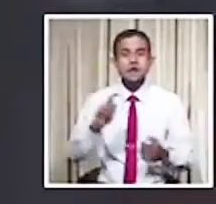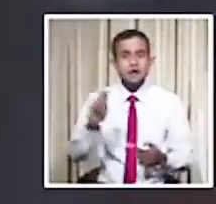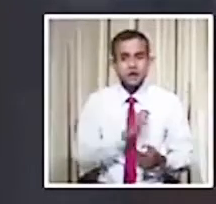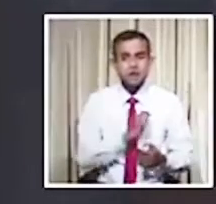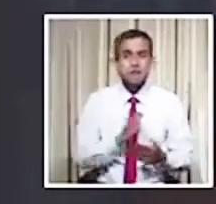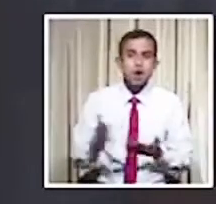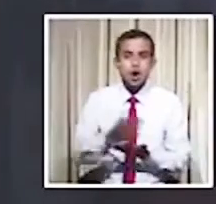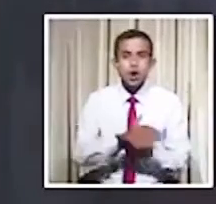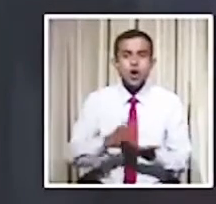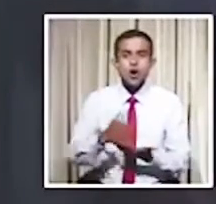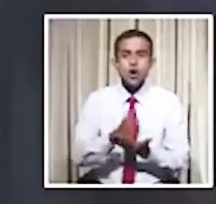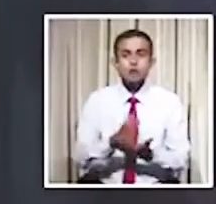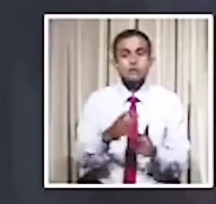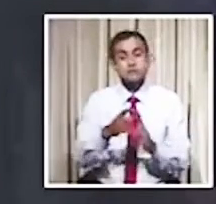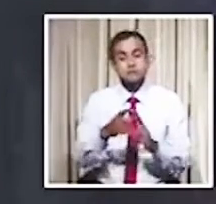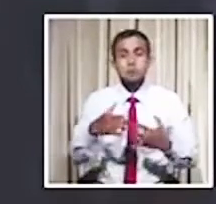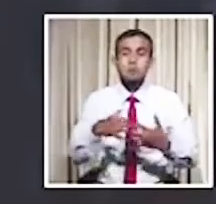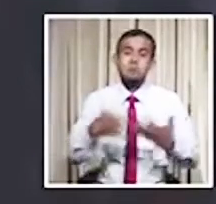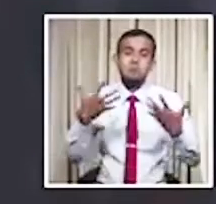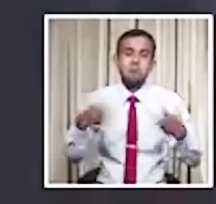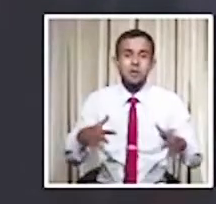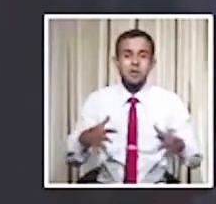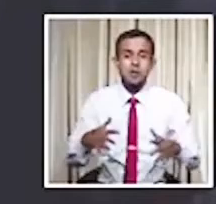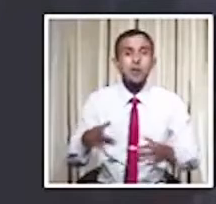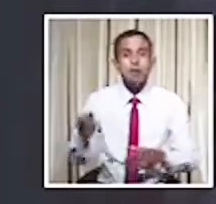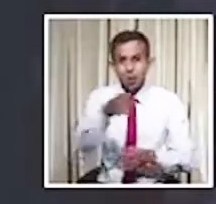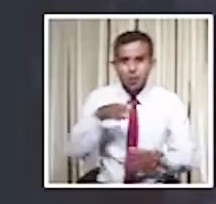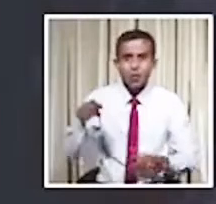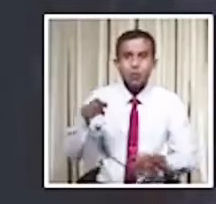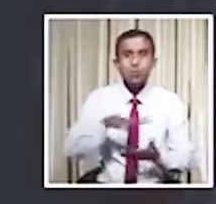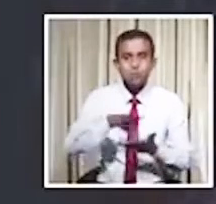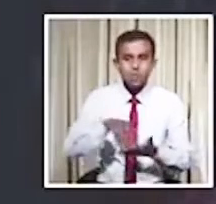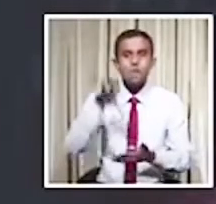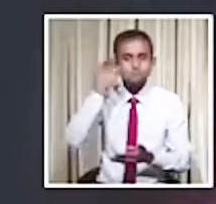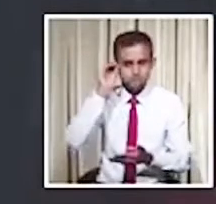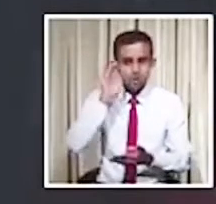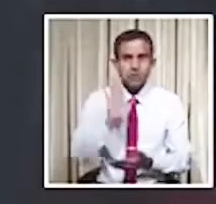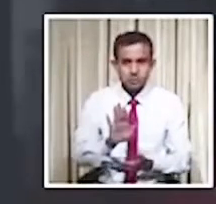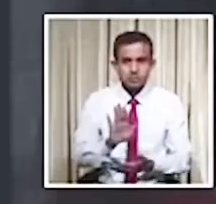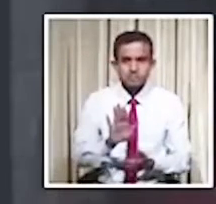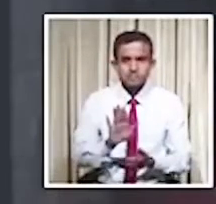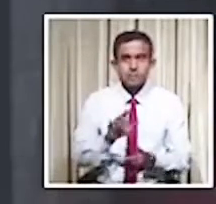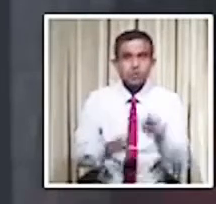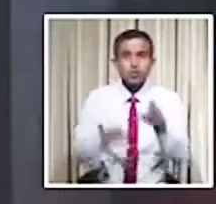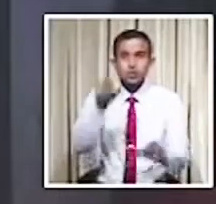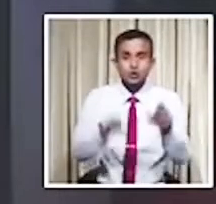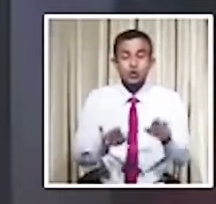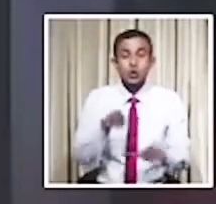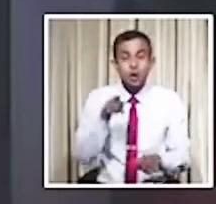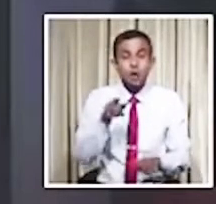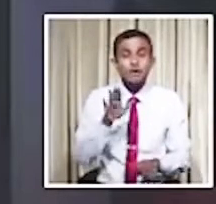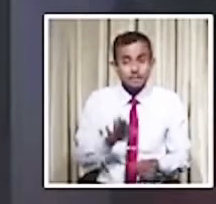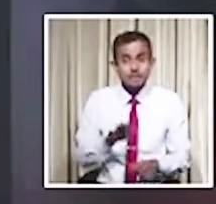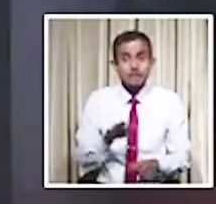3.6 பில்லியன் அமெரிக்க டாலர்கள் கிடைக்க பெற்றன. இந்த சுற்றுலாத்துறையானது உயிர்த்த ஞாயிறு தற்கொலை தாக்குதல்கள் கொரோனா பெருந்தொற்று காரணமாக பாரிய வீழ்ச்சியை கண்டுள்ளது. இந்த